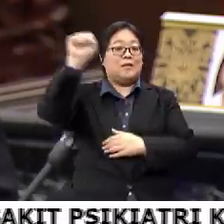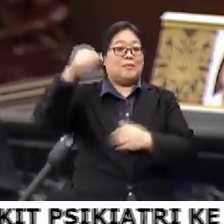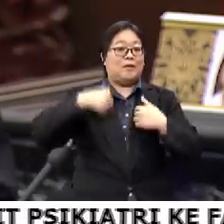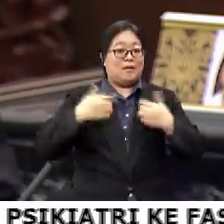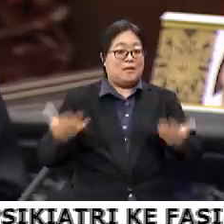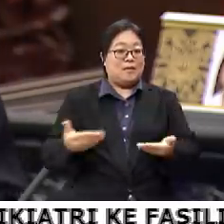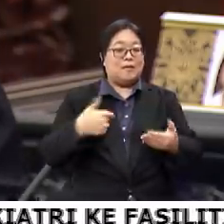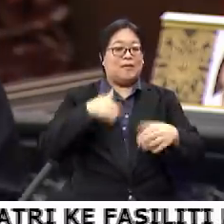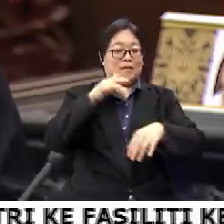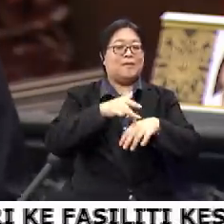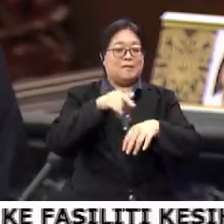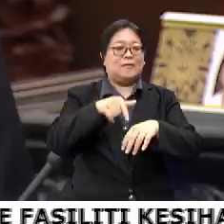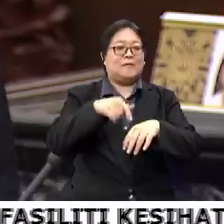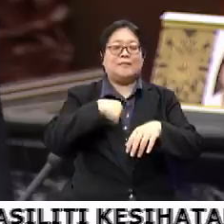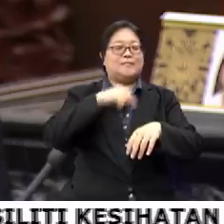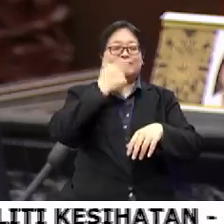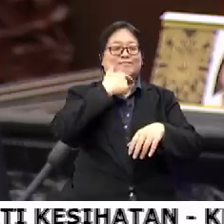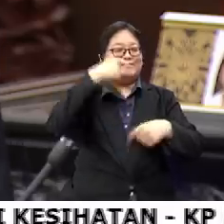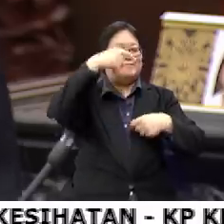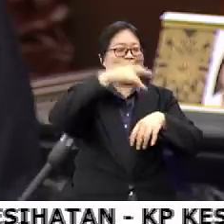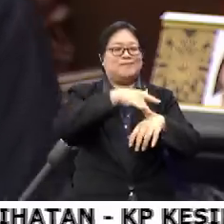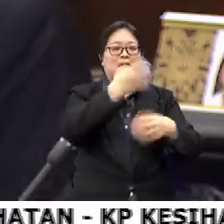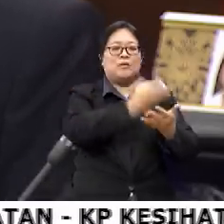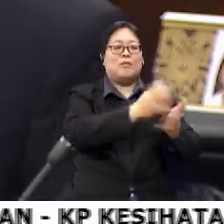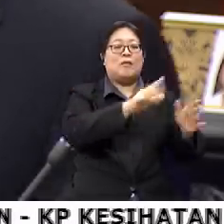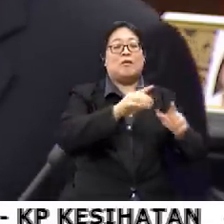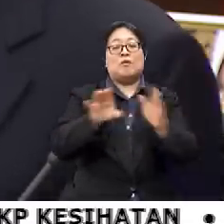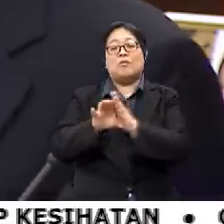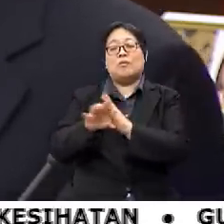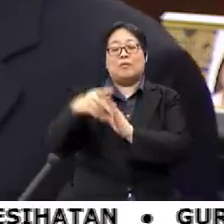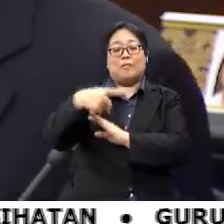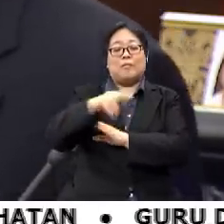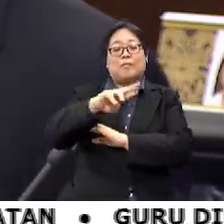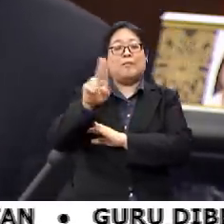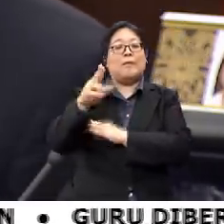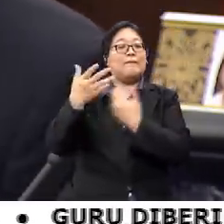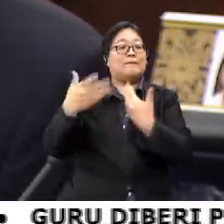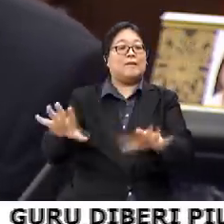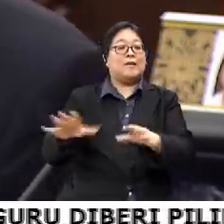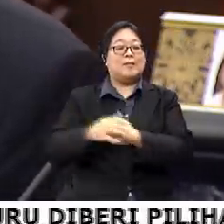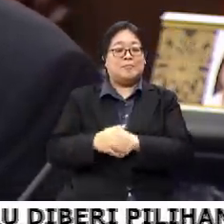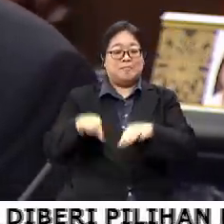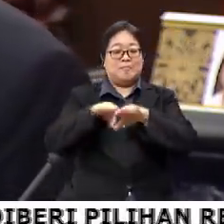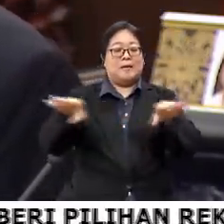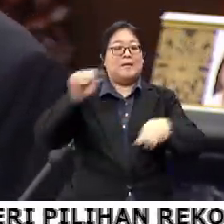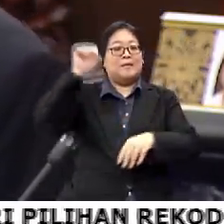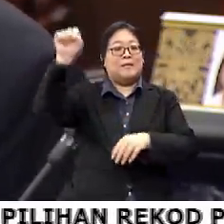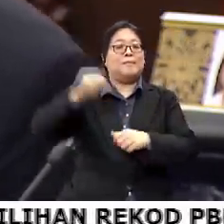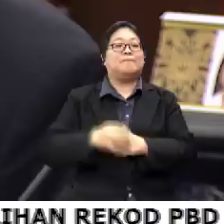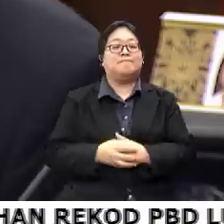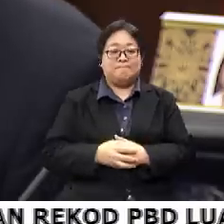akan sentuh, saya tidak akan cerita tentang ekonomi. Di mana bila berlaku selepas pilihan raya di peringkat negeri Sabah